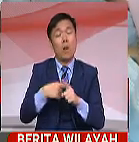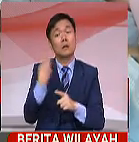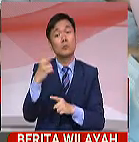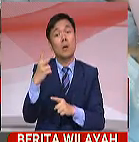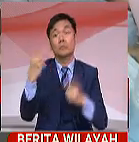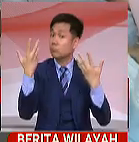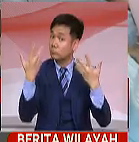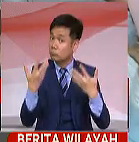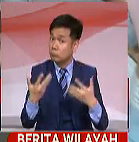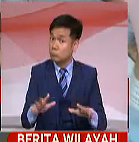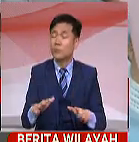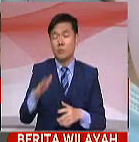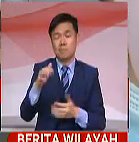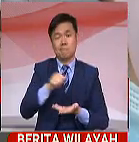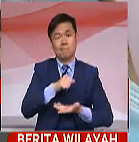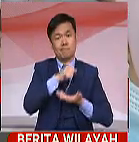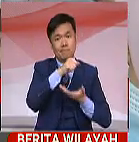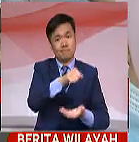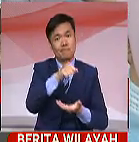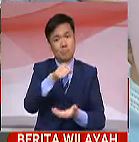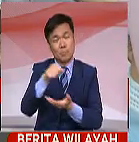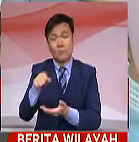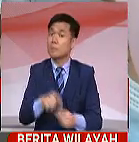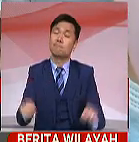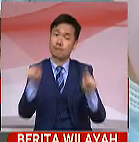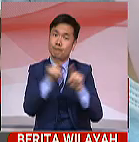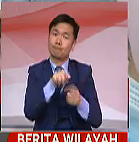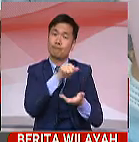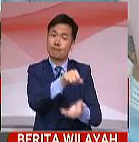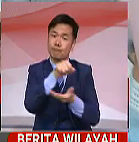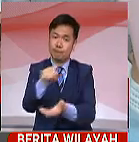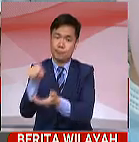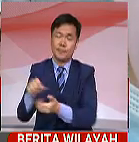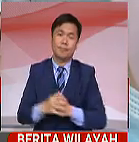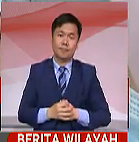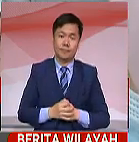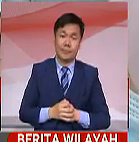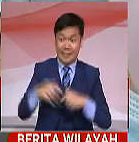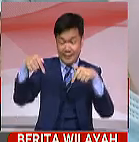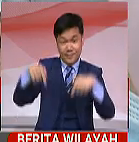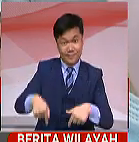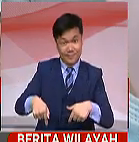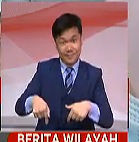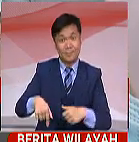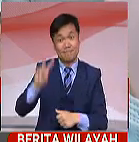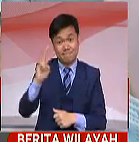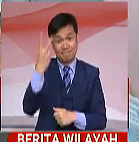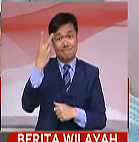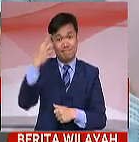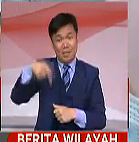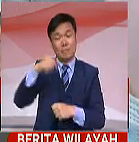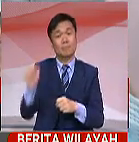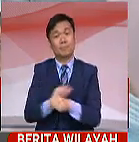pihak kerajaan mengadakan usaha yang sama. Dan pada kali ini, pandemik kali ini